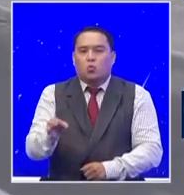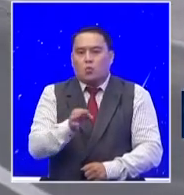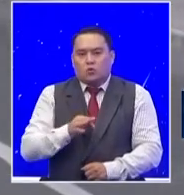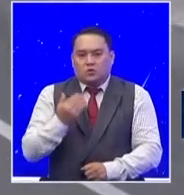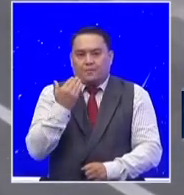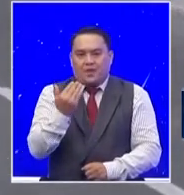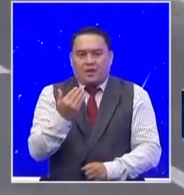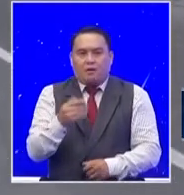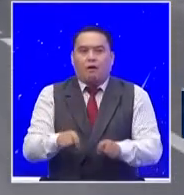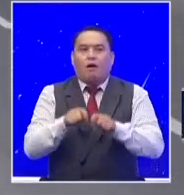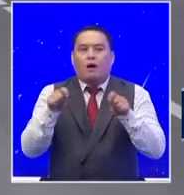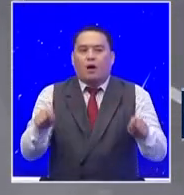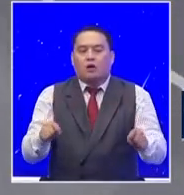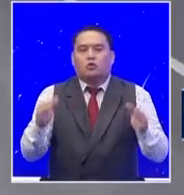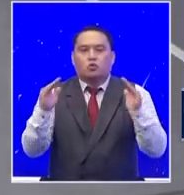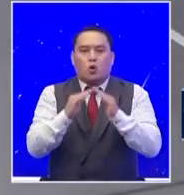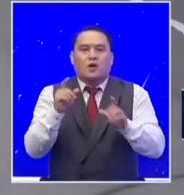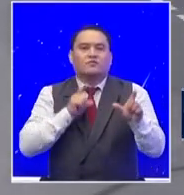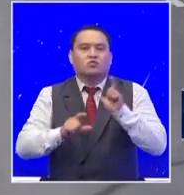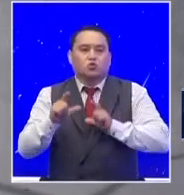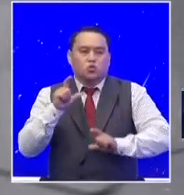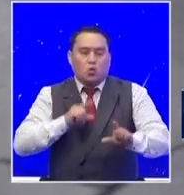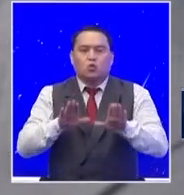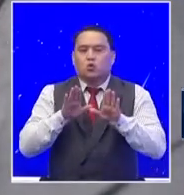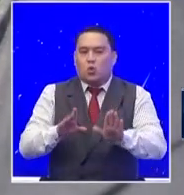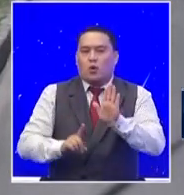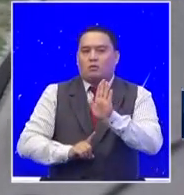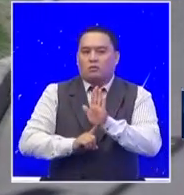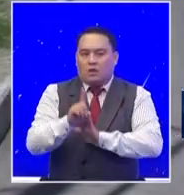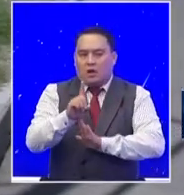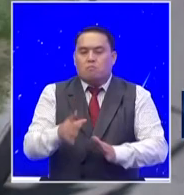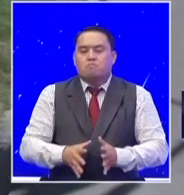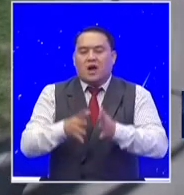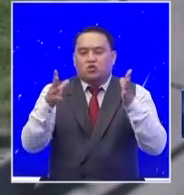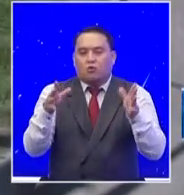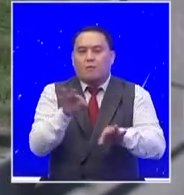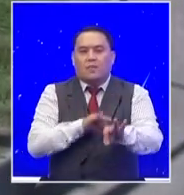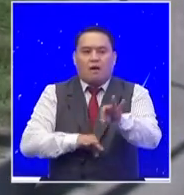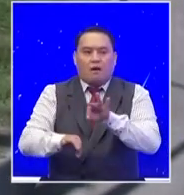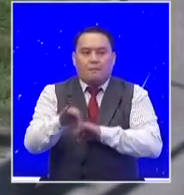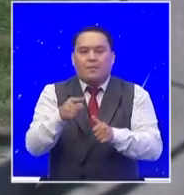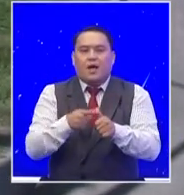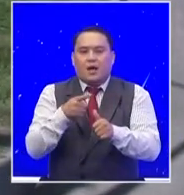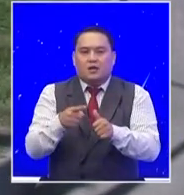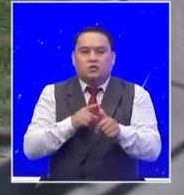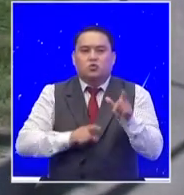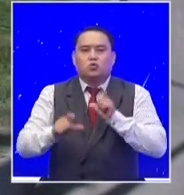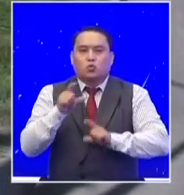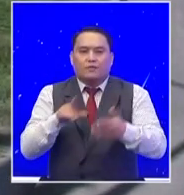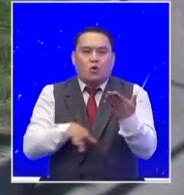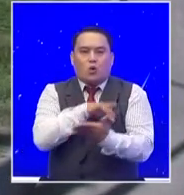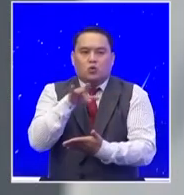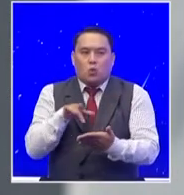молодежи. Открытие дома студентов – это лишь начало масштабного проекта под названием «Студенческий